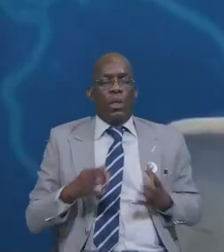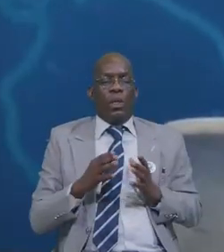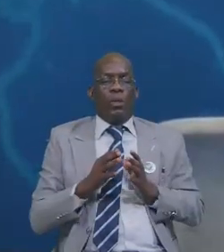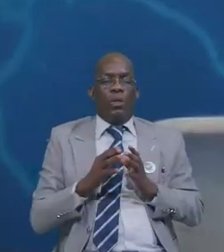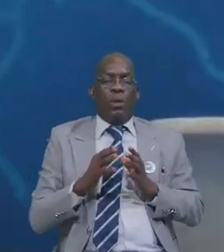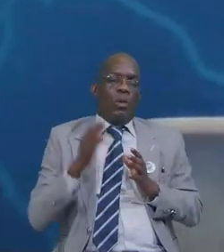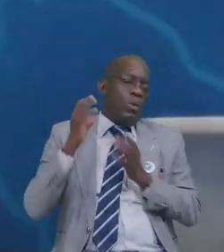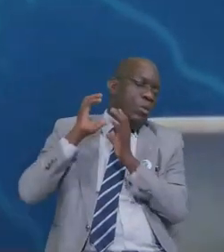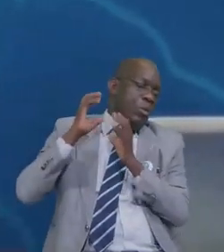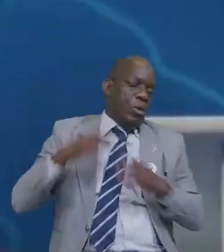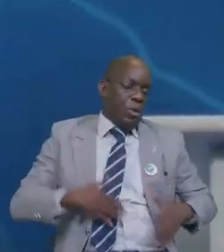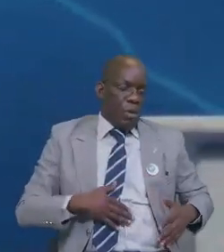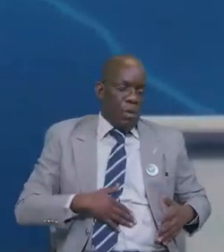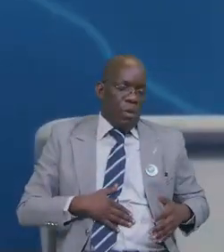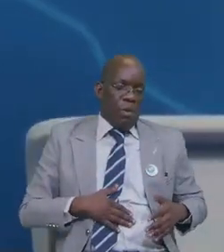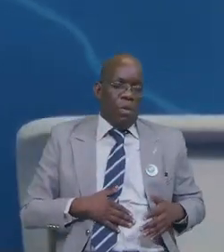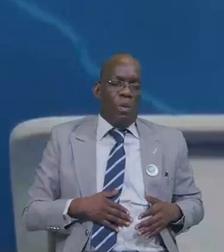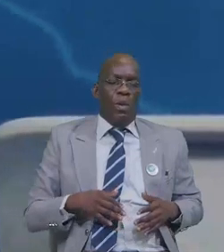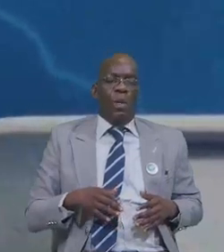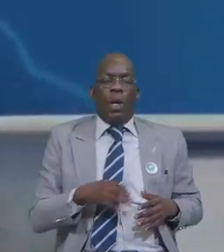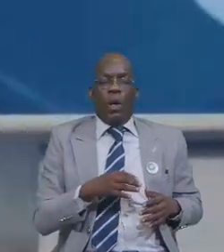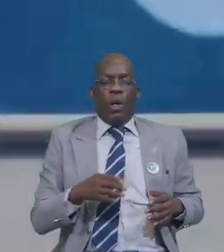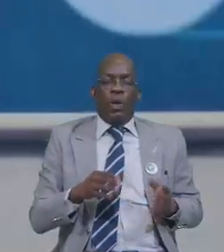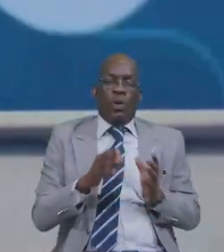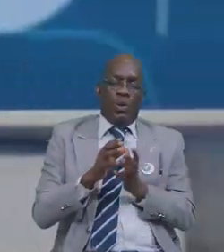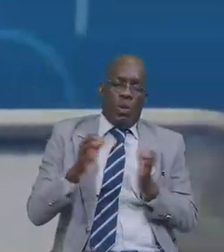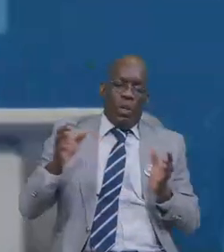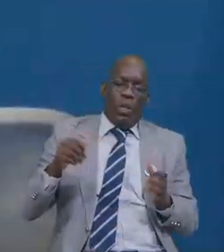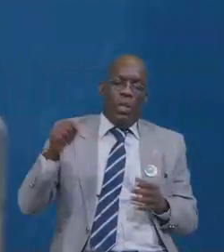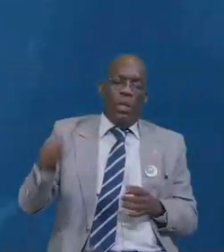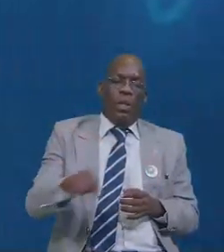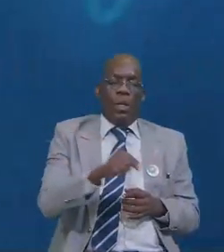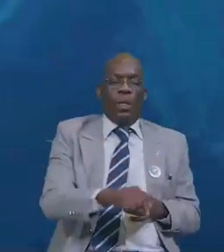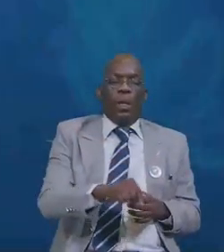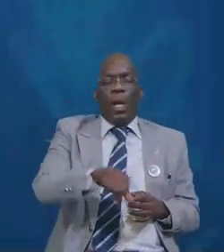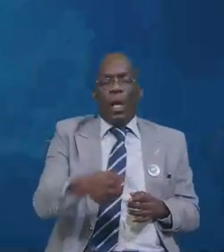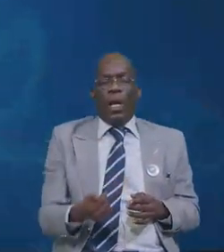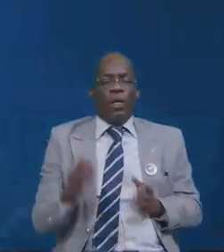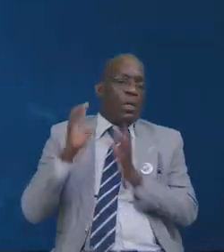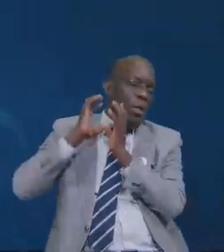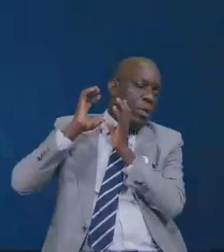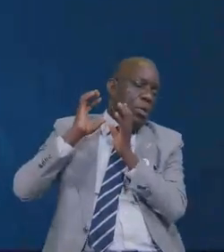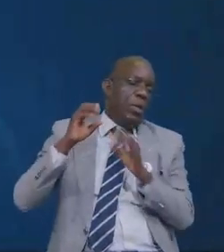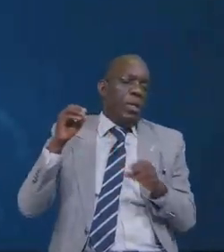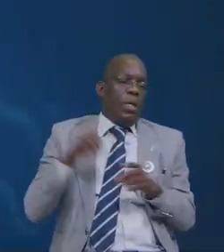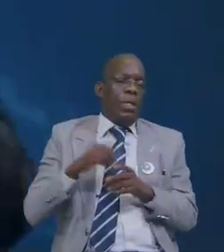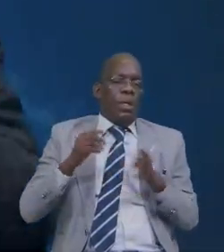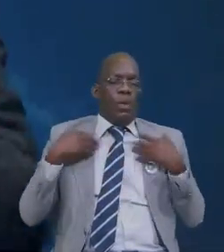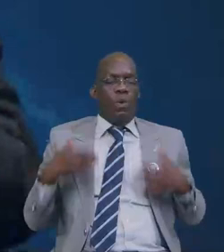enflement, ventre ballonné, hernie, pied enflé, tout enflement sur le